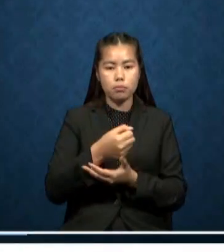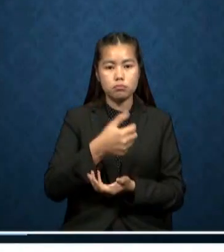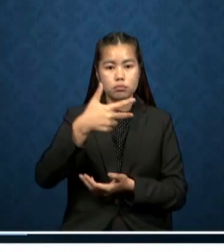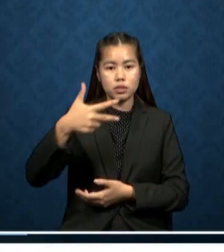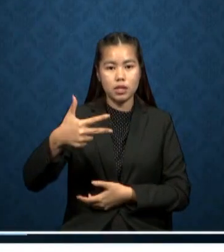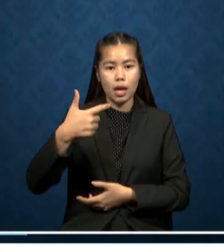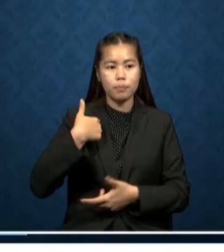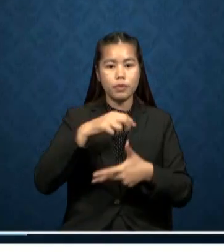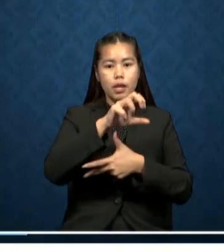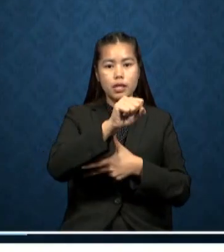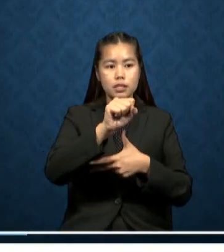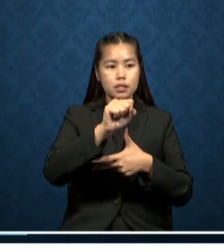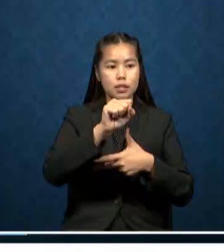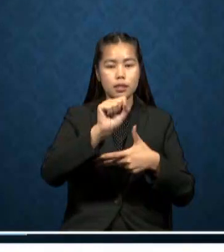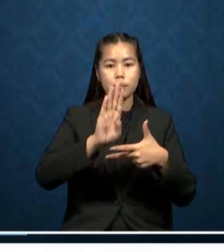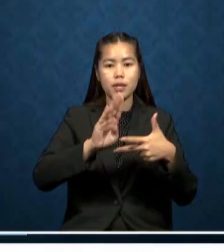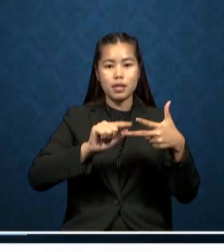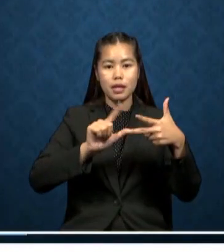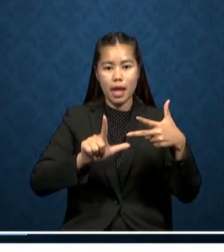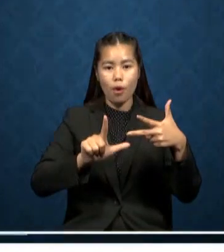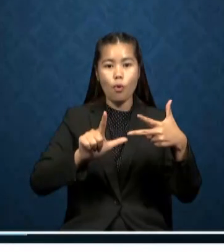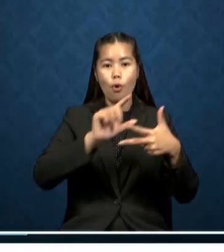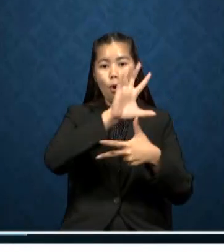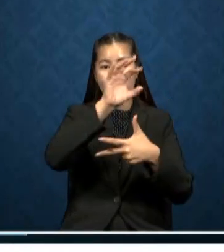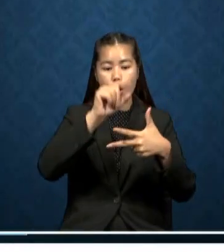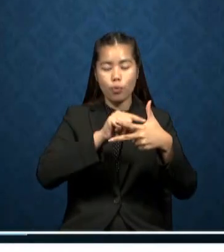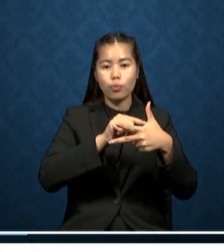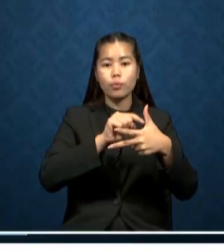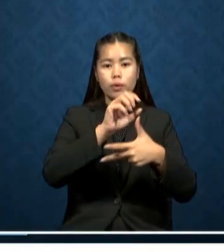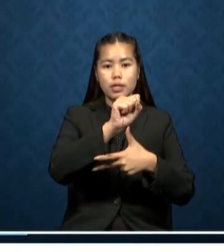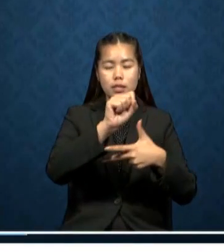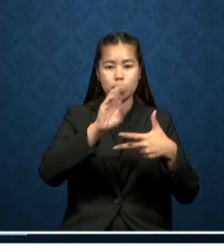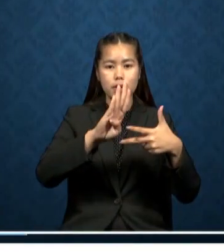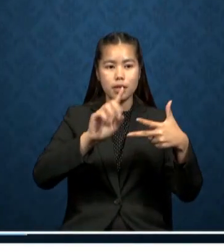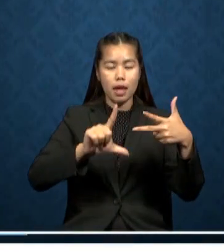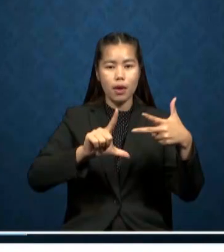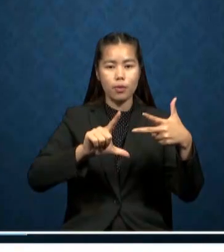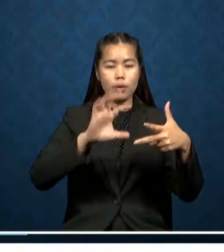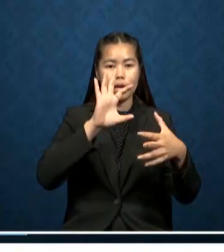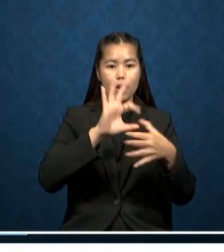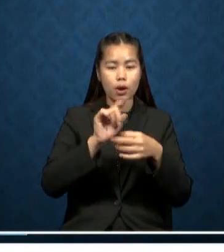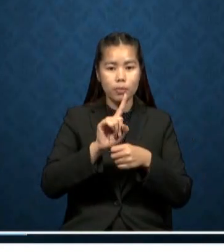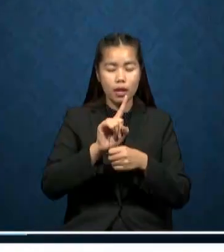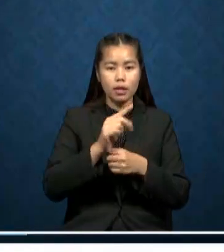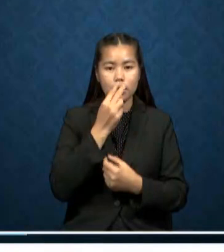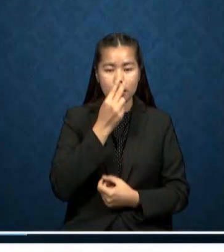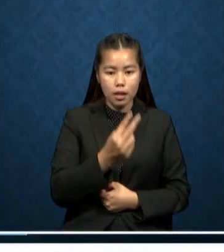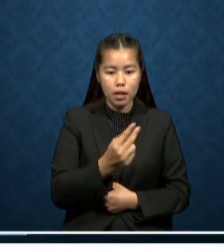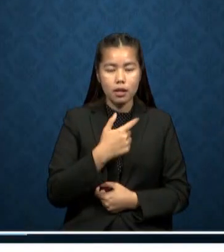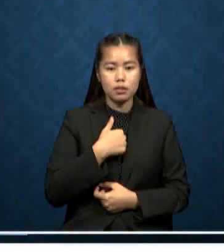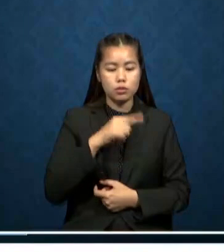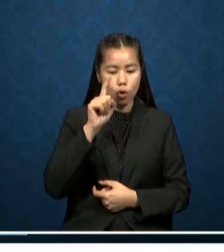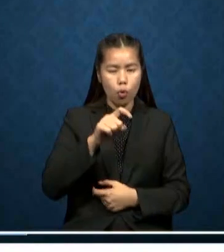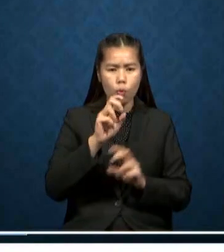sblตัวอักษรภาษาอังกฤษที่อยู่ตรงกลางหมายถึงsituation based Learningคือสถานการณ์ของโจทย์ที่ต้องการ